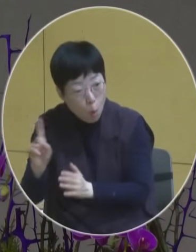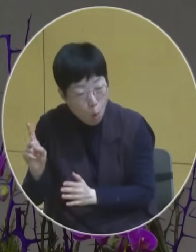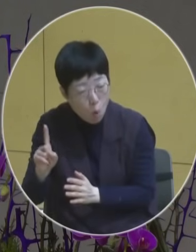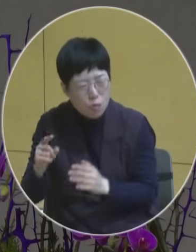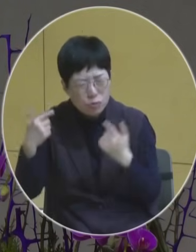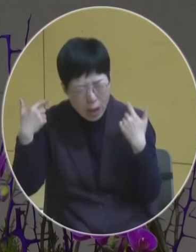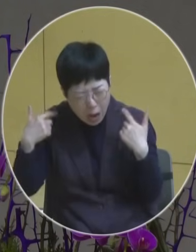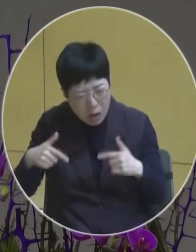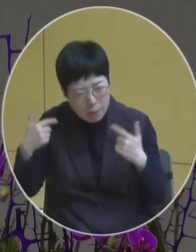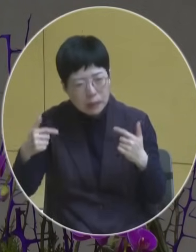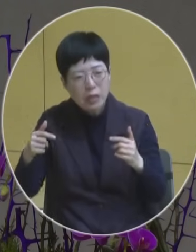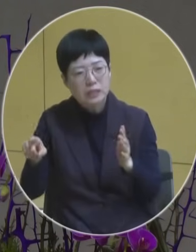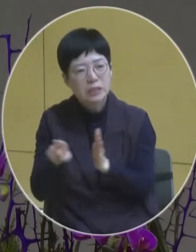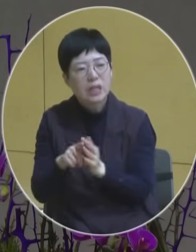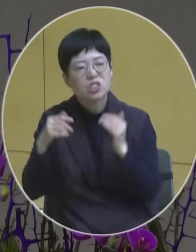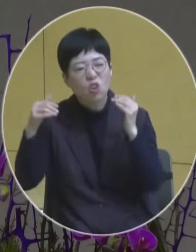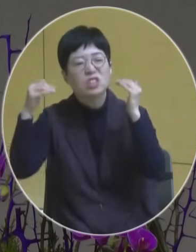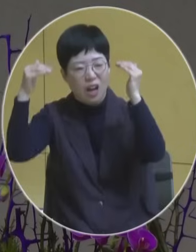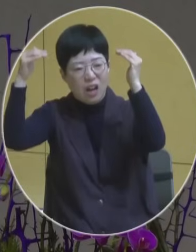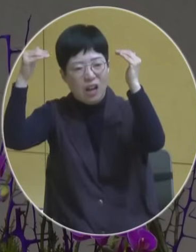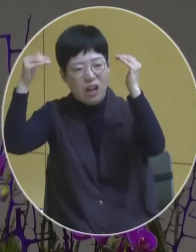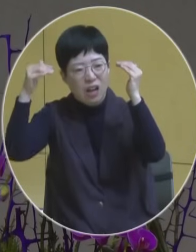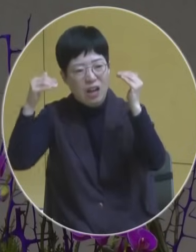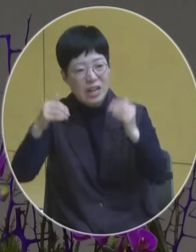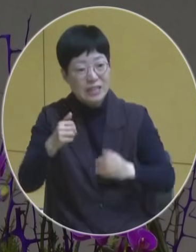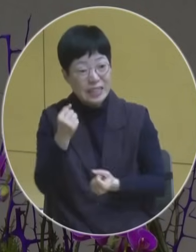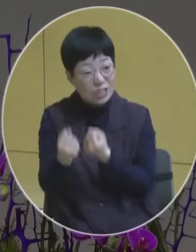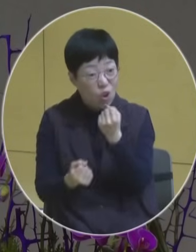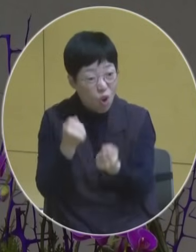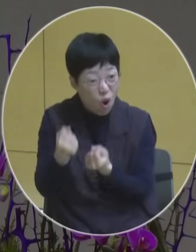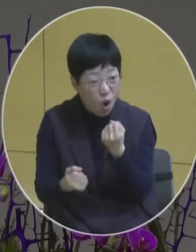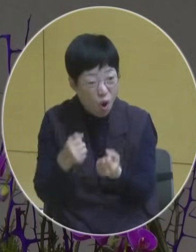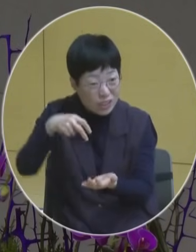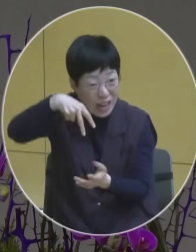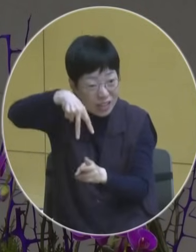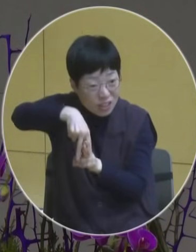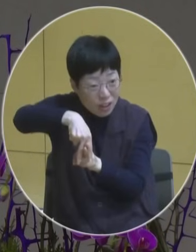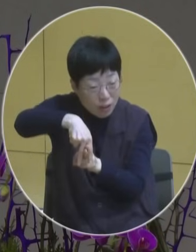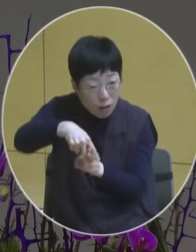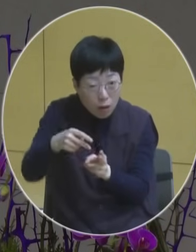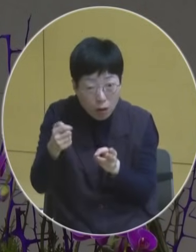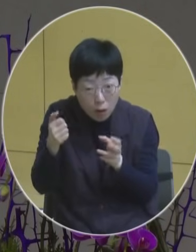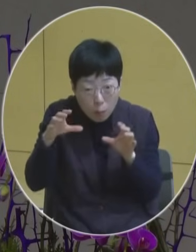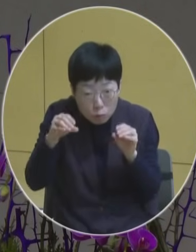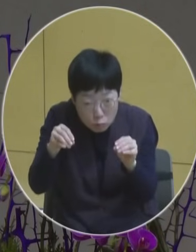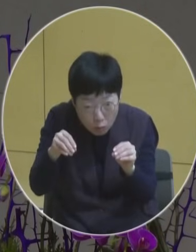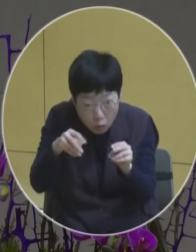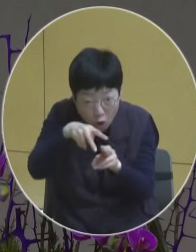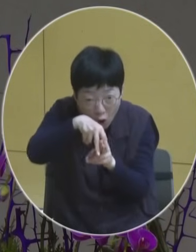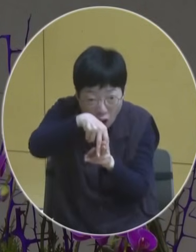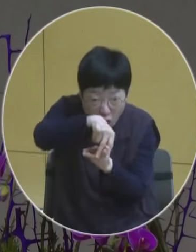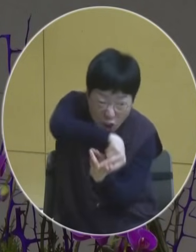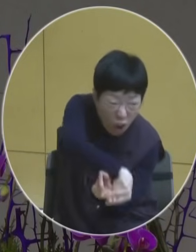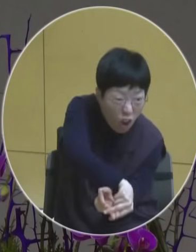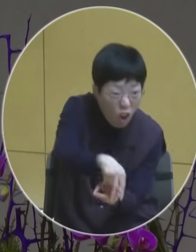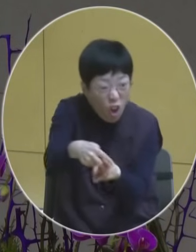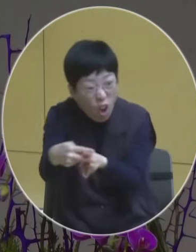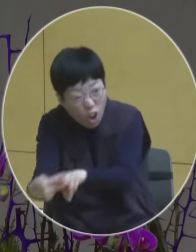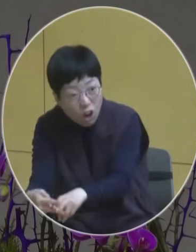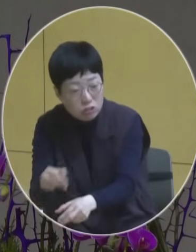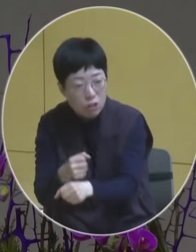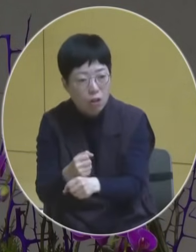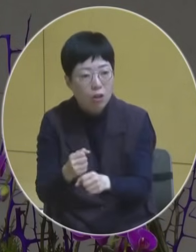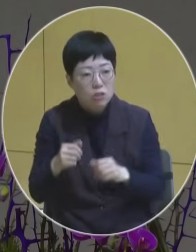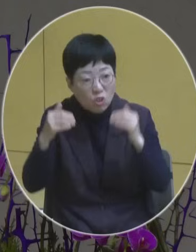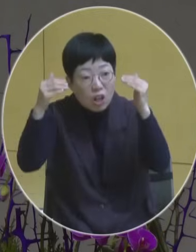날마다 성장하는 신앙생활입니다. 마치 자전거를 탈 때에 멈춰서면 넘어지는 것처럼 신앙은